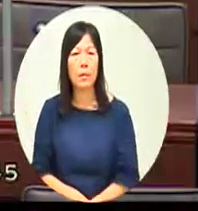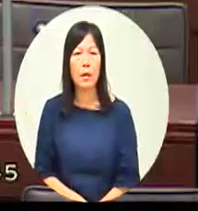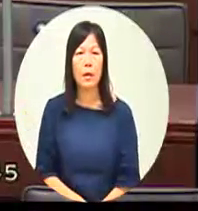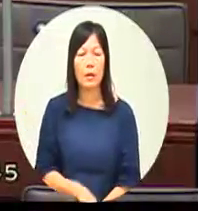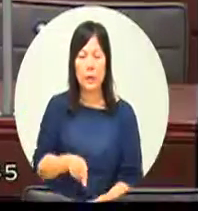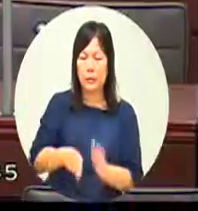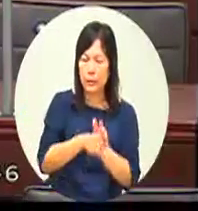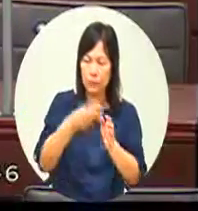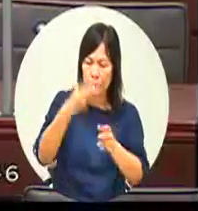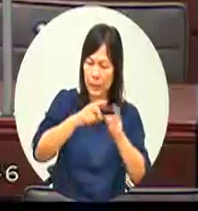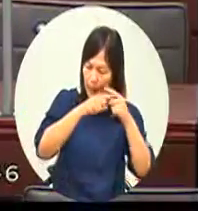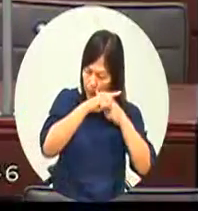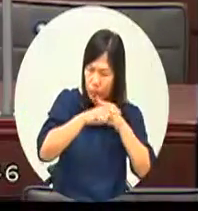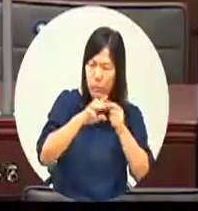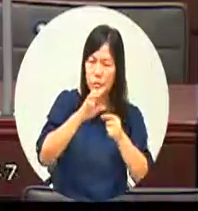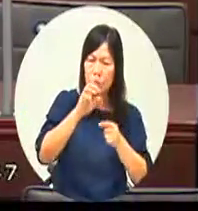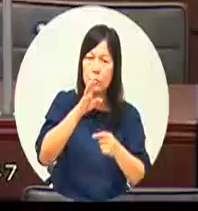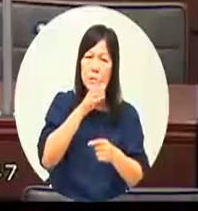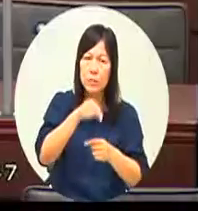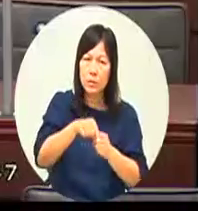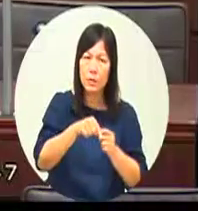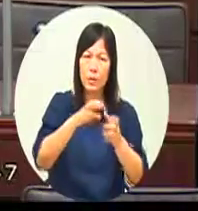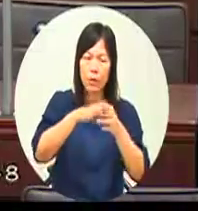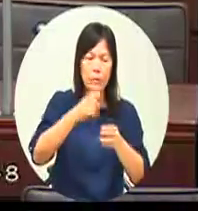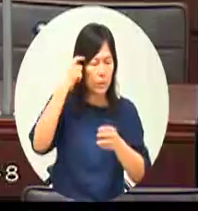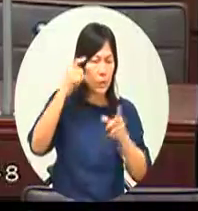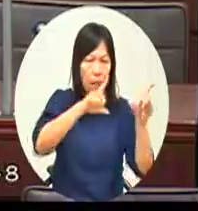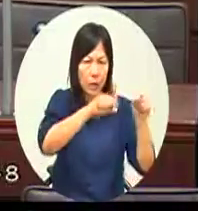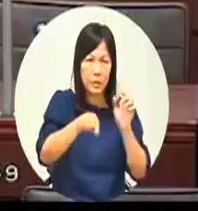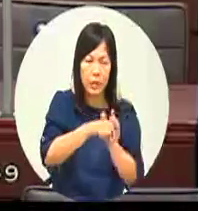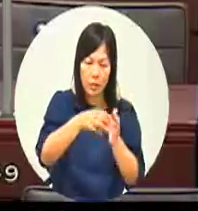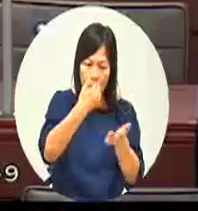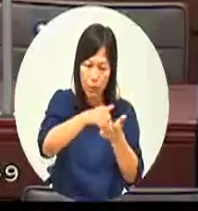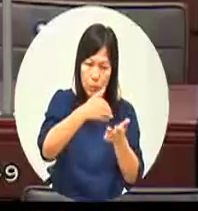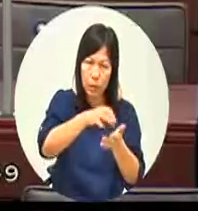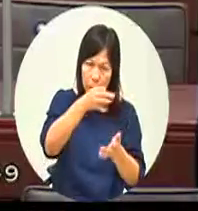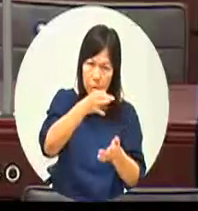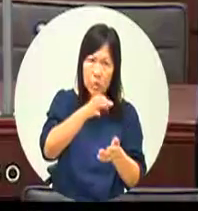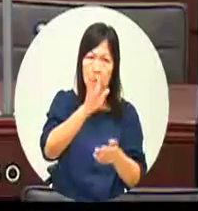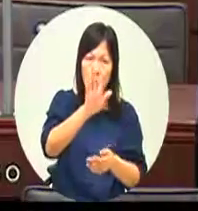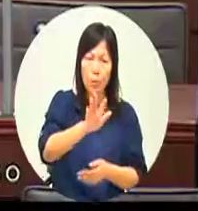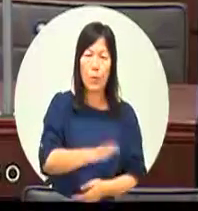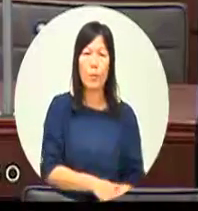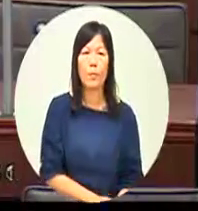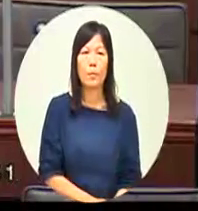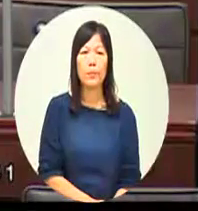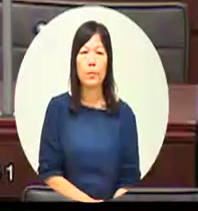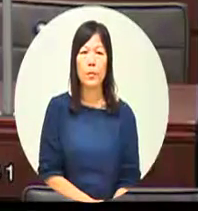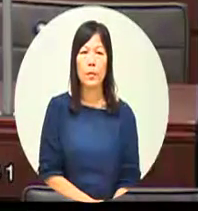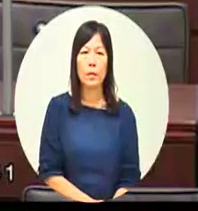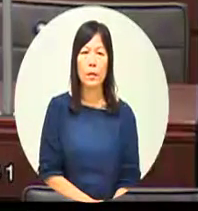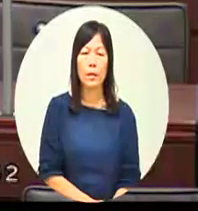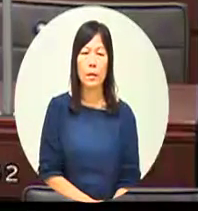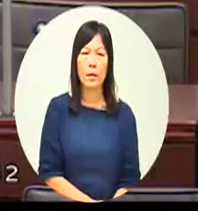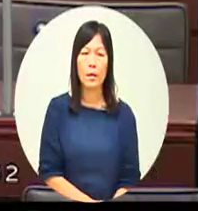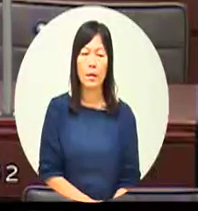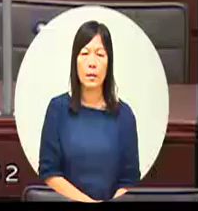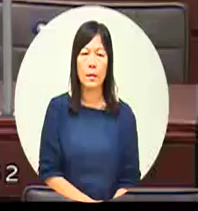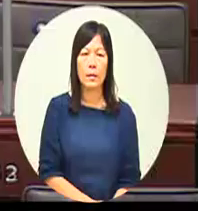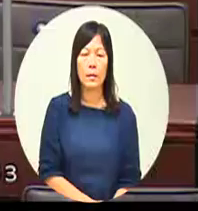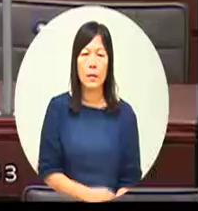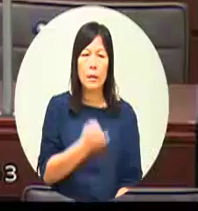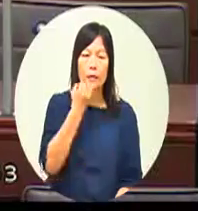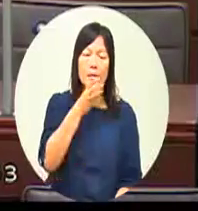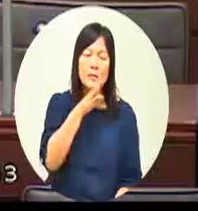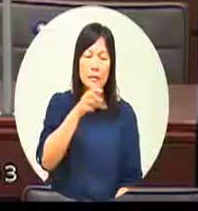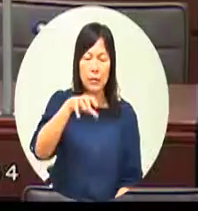的研议，就是其实我们是纯粹是按照成本的部分去算出来的一个状况。 但是局长